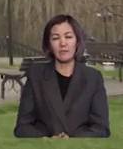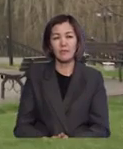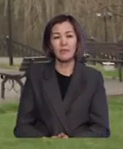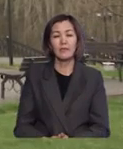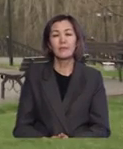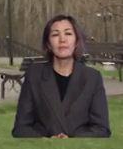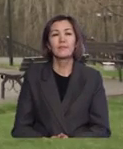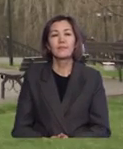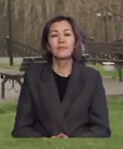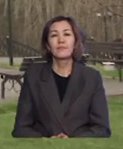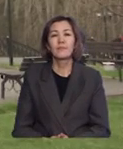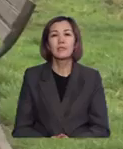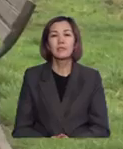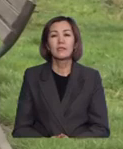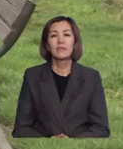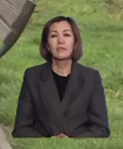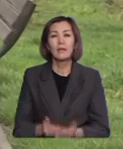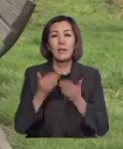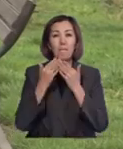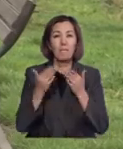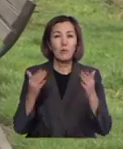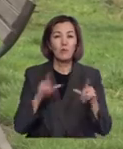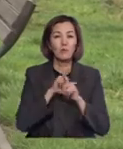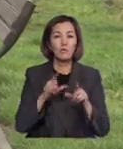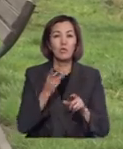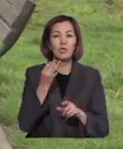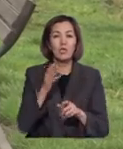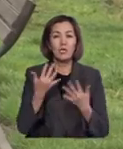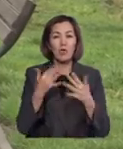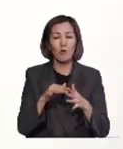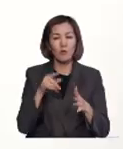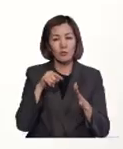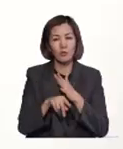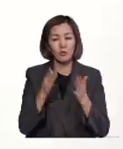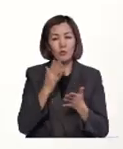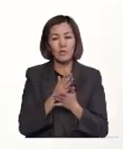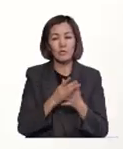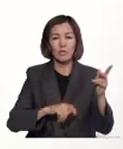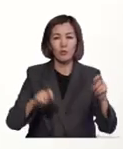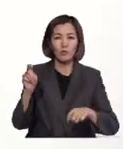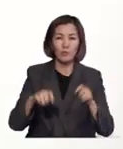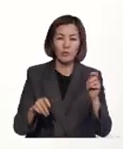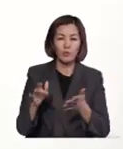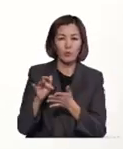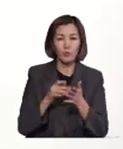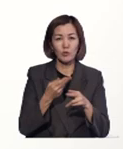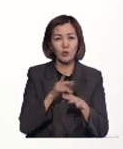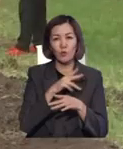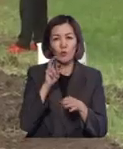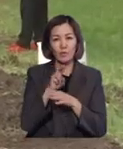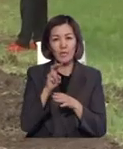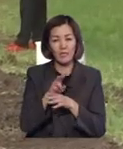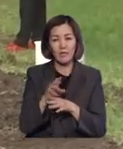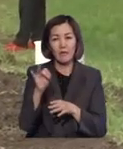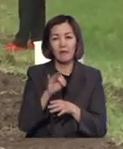Шоқан Уәлиханов атындағы Алтын Емел мемориалды музейі Шанханай ауылдық округінде орналасқан. Мұнда еліміздің түкпір-түкпірінен келушілер көп. Сондықтан